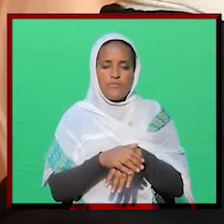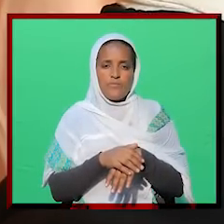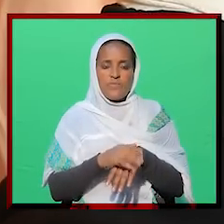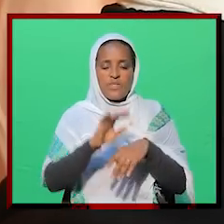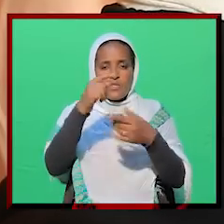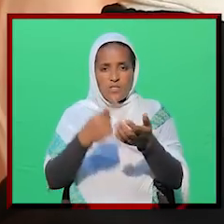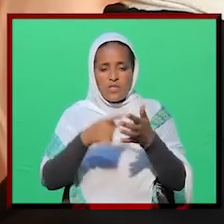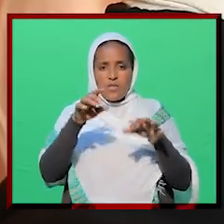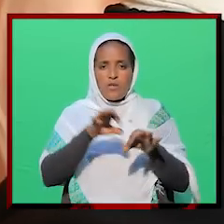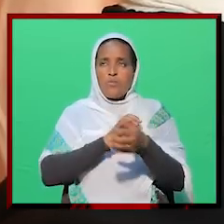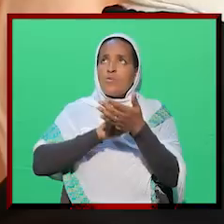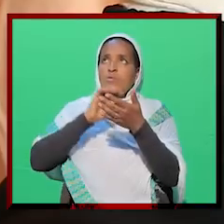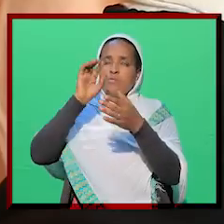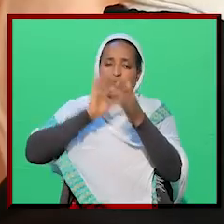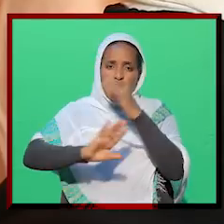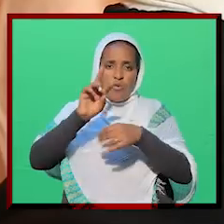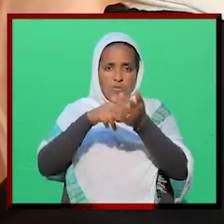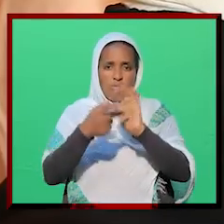ባነጋገር ያን ያክል